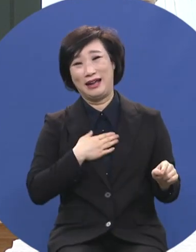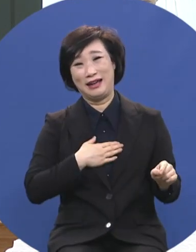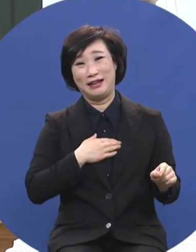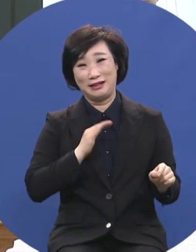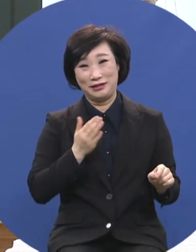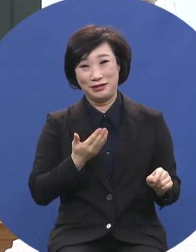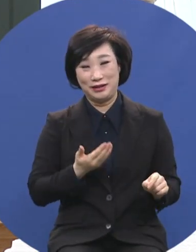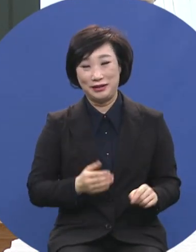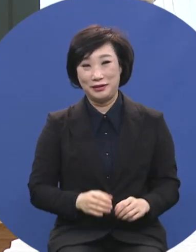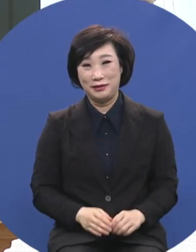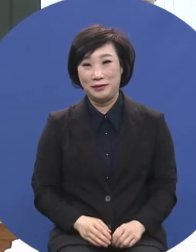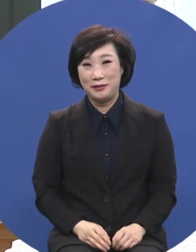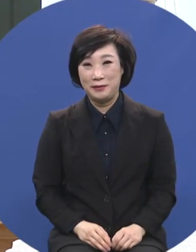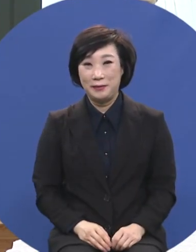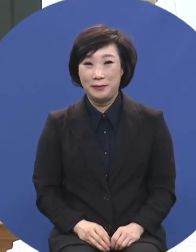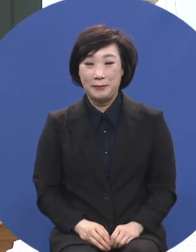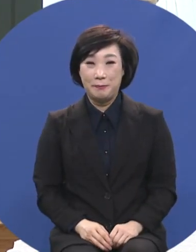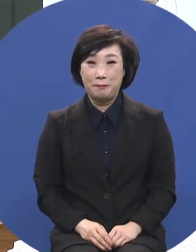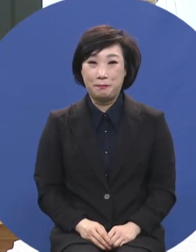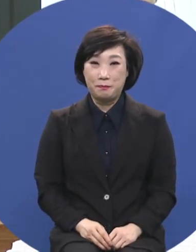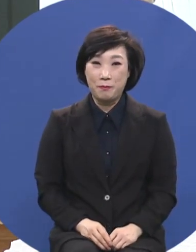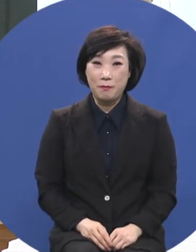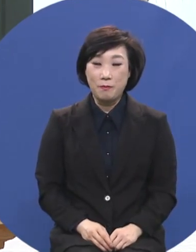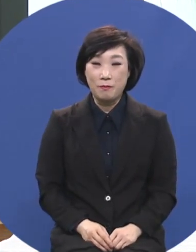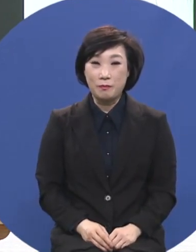말이고. 예,